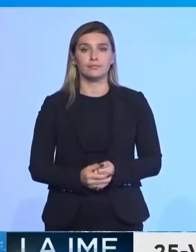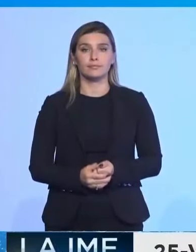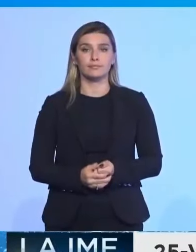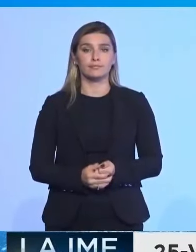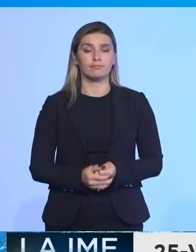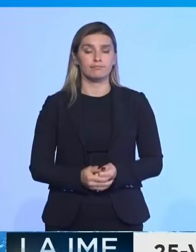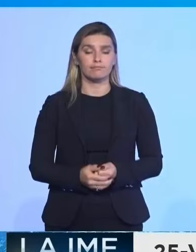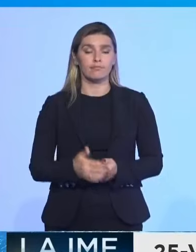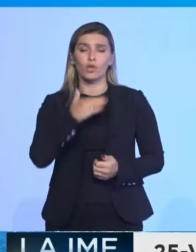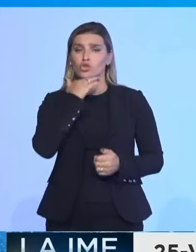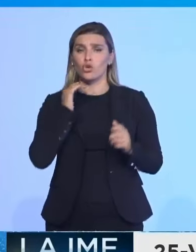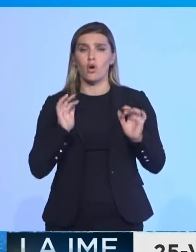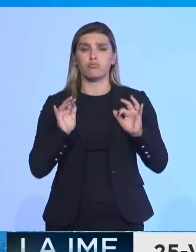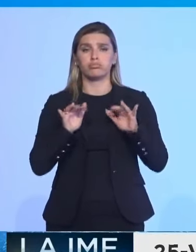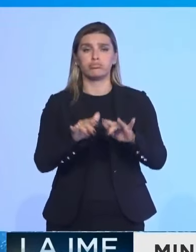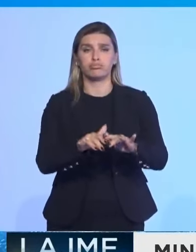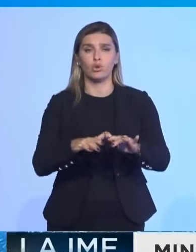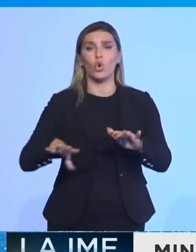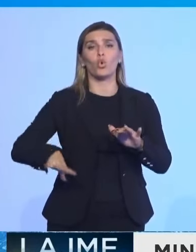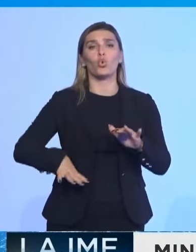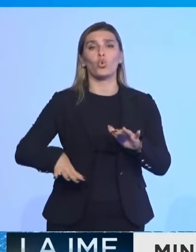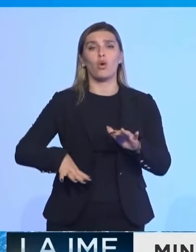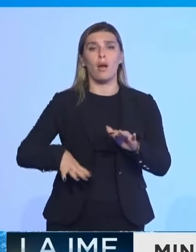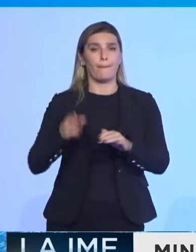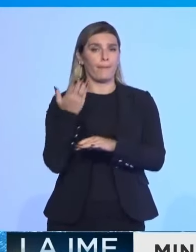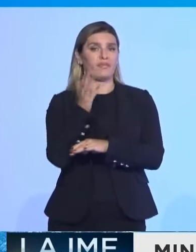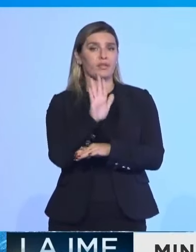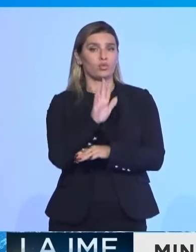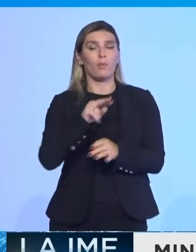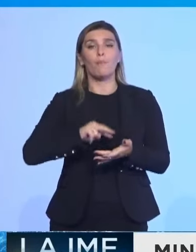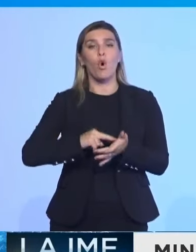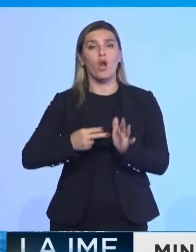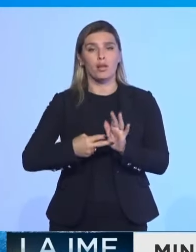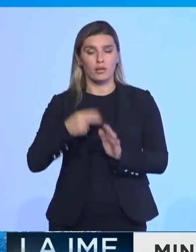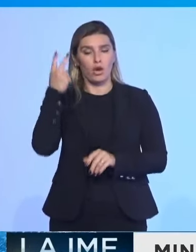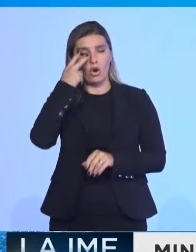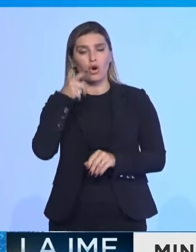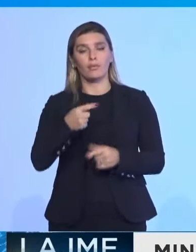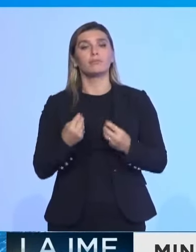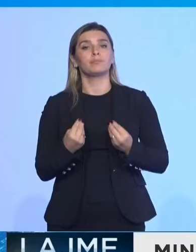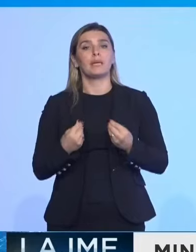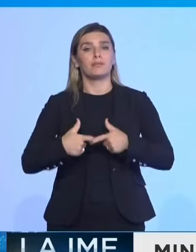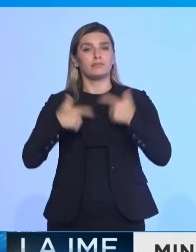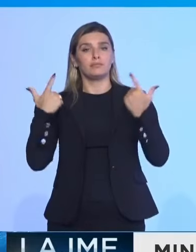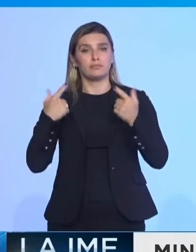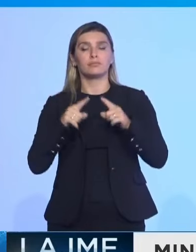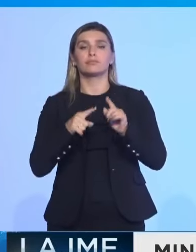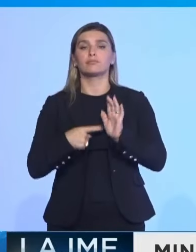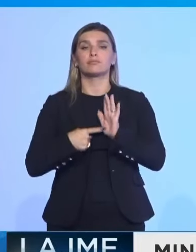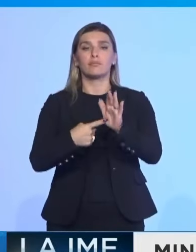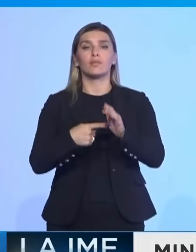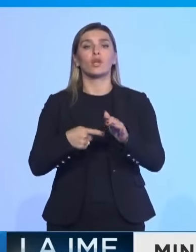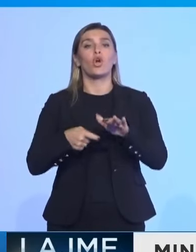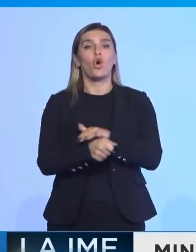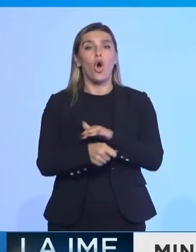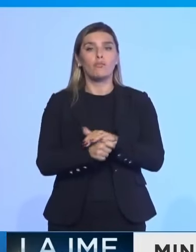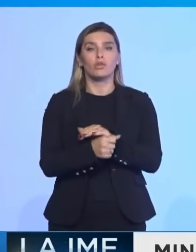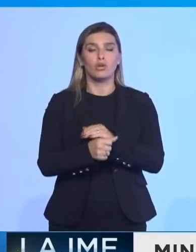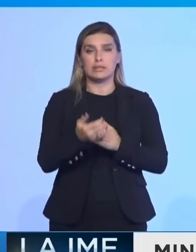Prania e fuqishme e grave në politikë është një përgjigje mirë ndaj korrupsionit dhe një zgjidhje për të siguruar